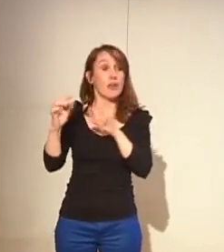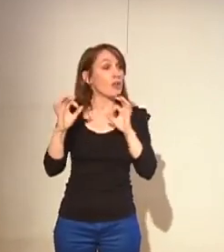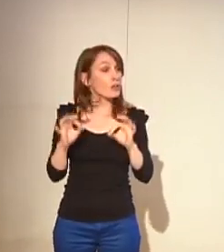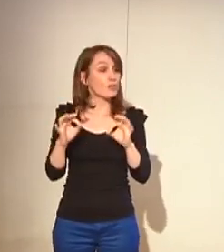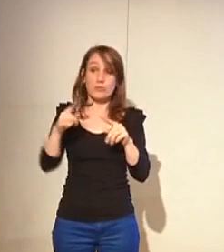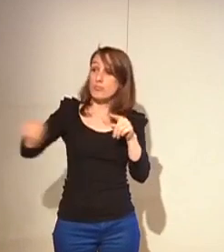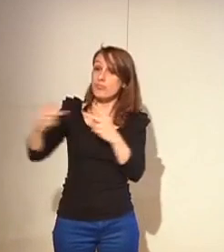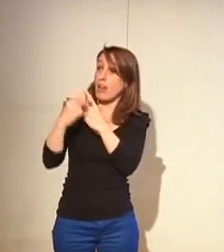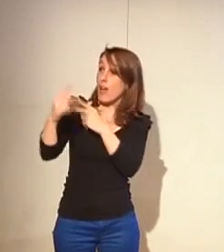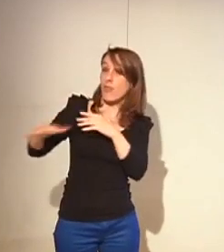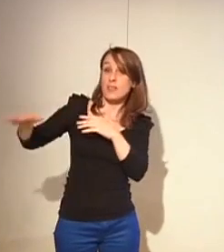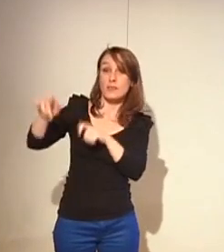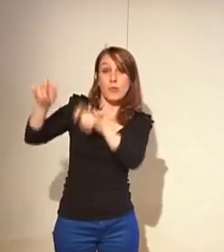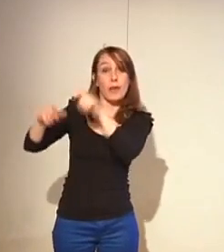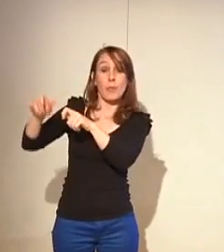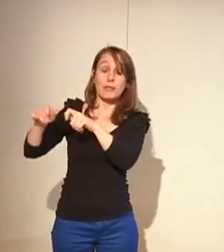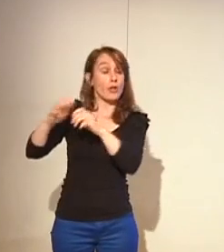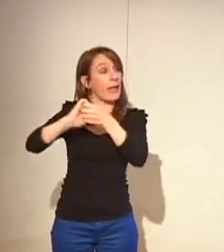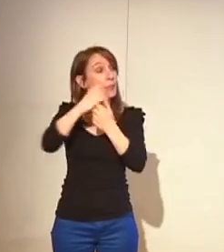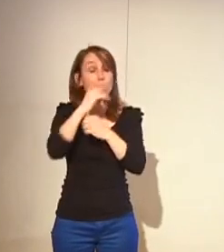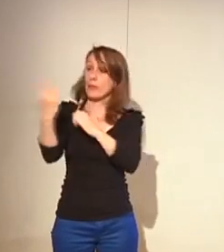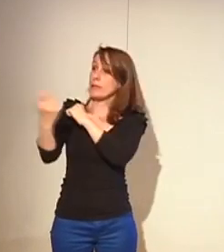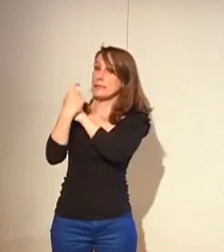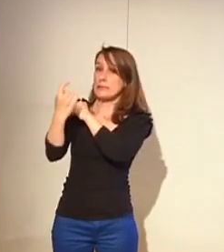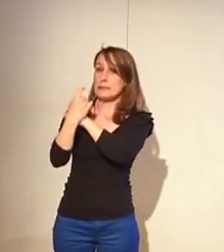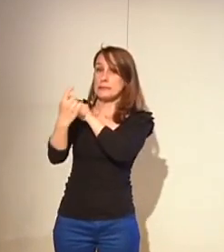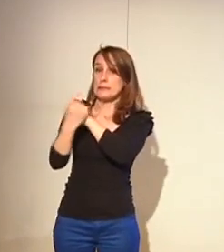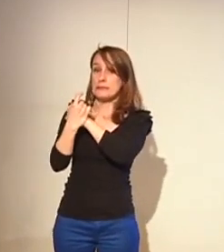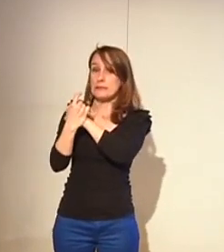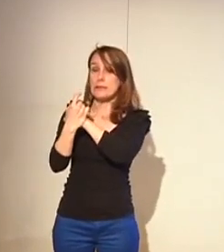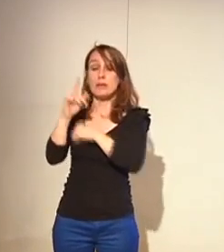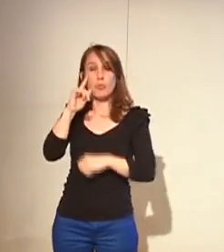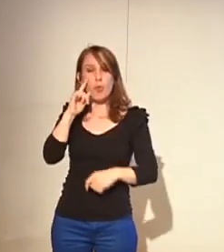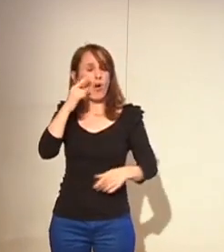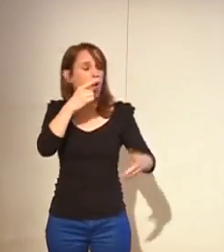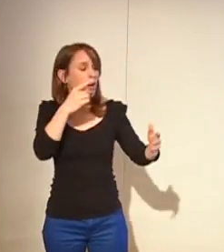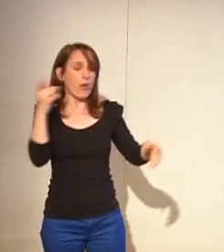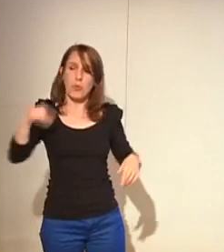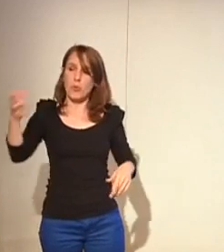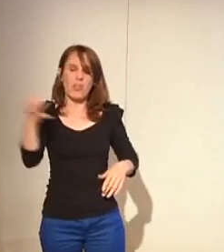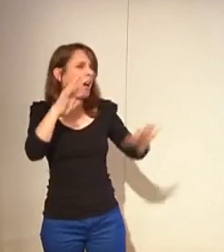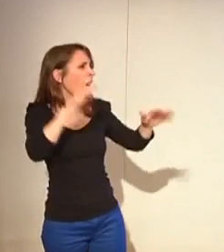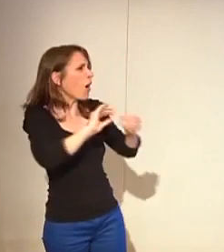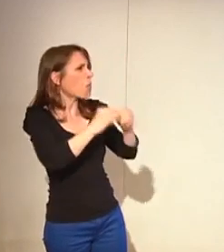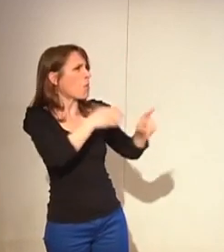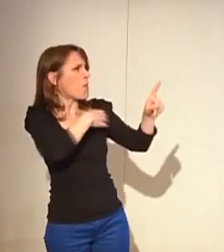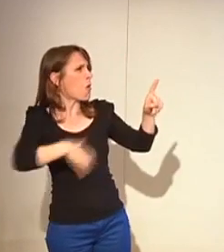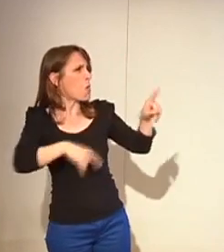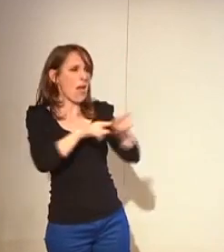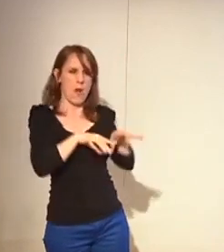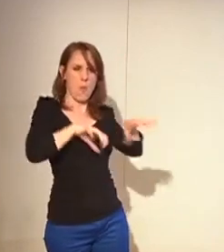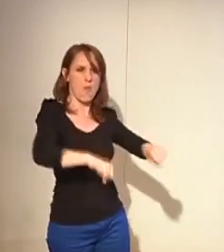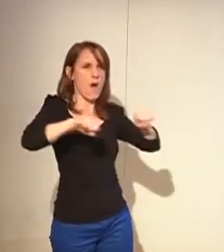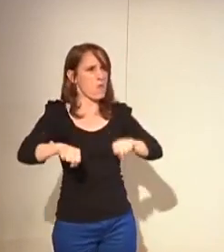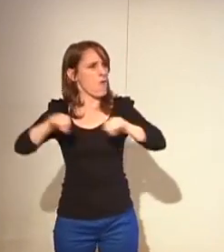le pouvoir extraordinaire que çait le maire de Grenoble à l'époque et sur l'atteinte à la démocratie que cela représenté